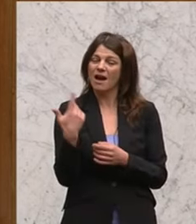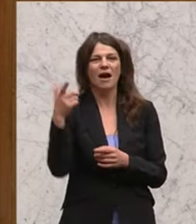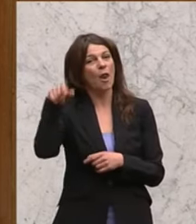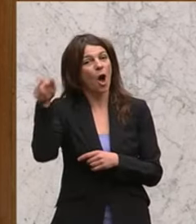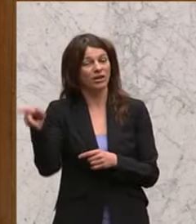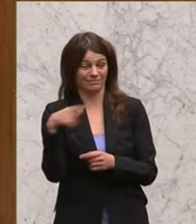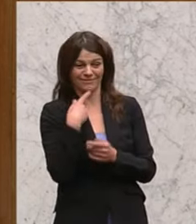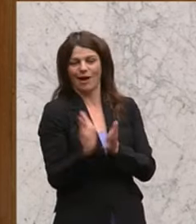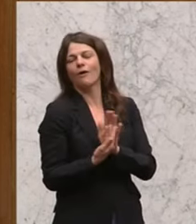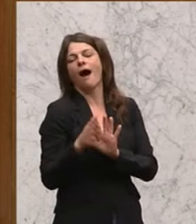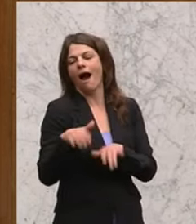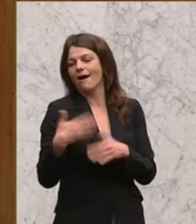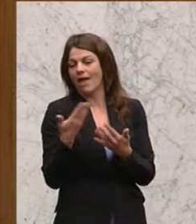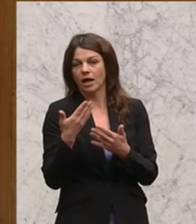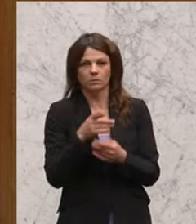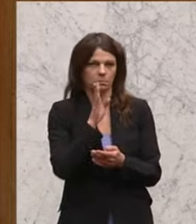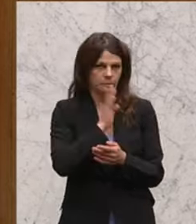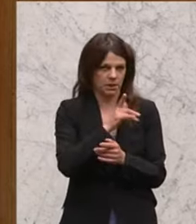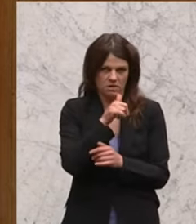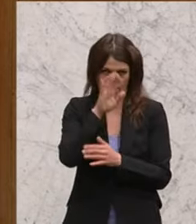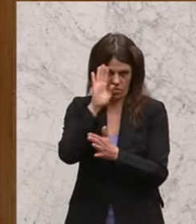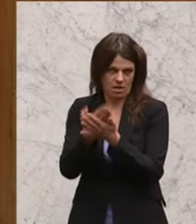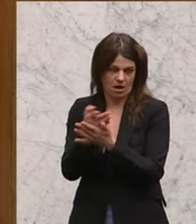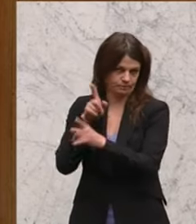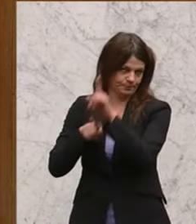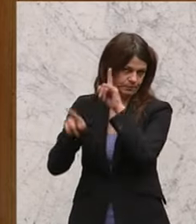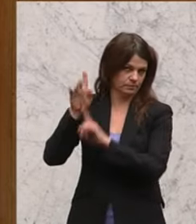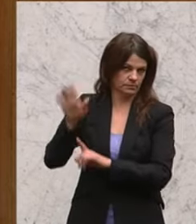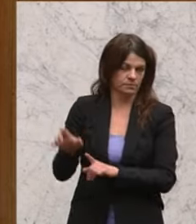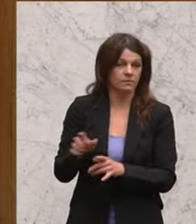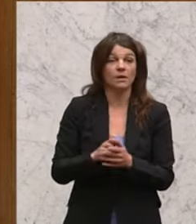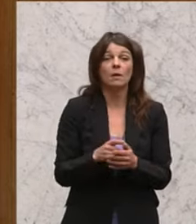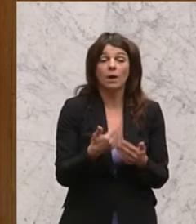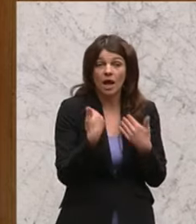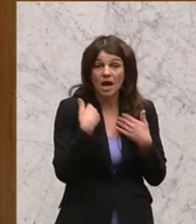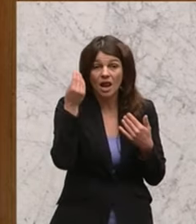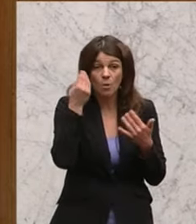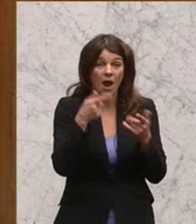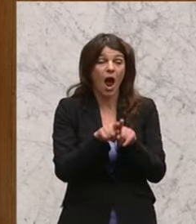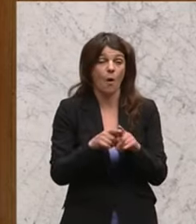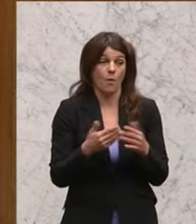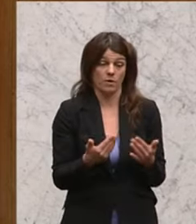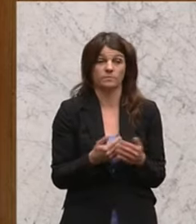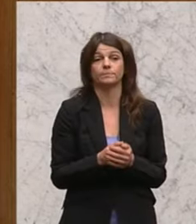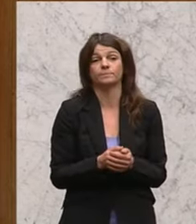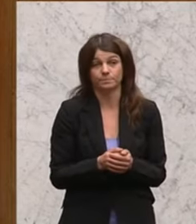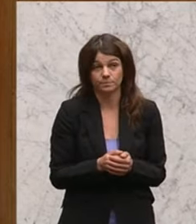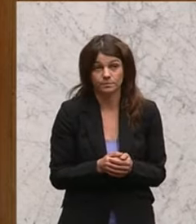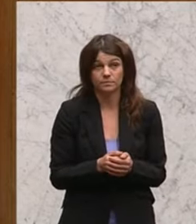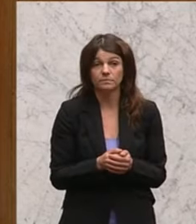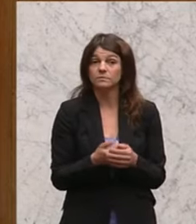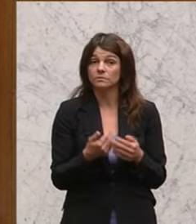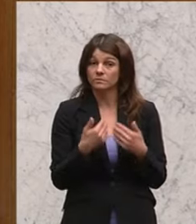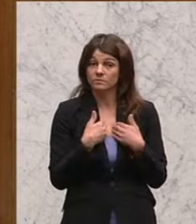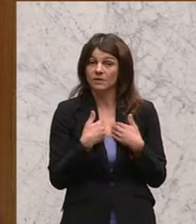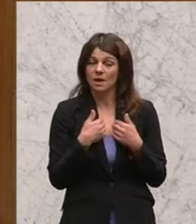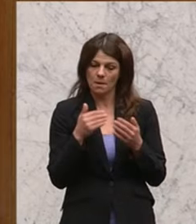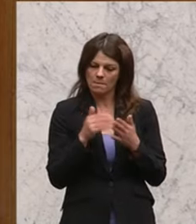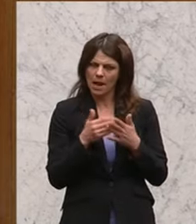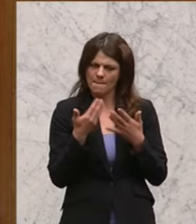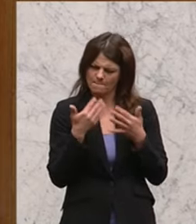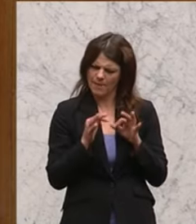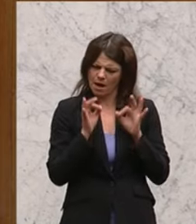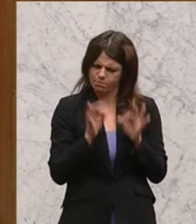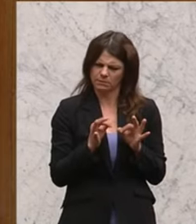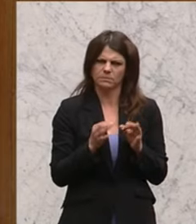deutlich misstrauen. Was ich auch glaube, ist allerdings, dass wir eine deutlich akzentuiertere